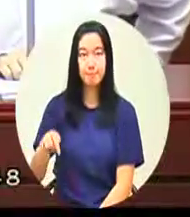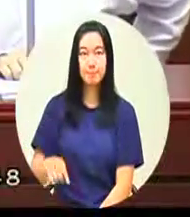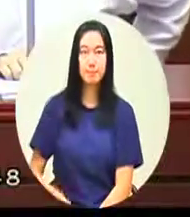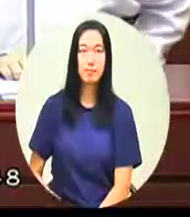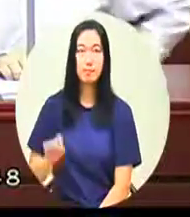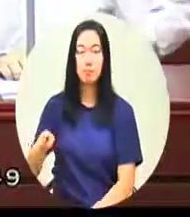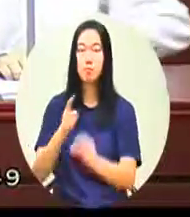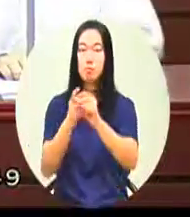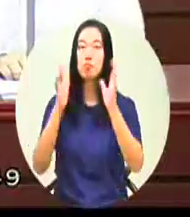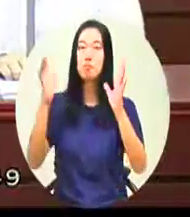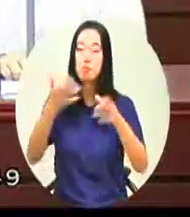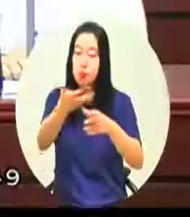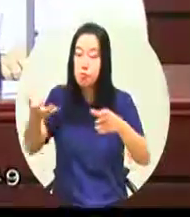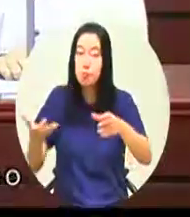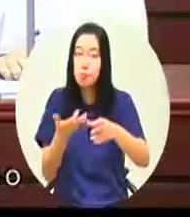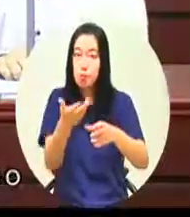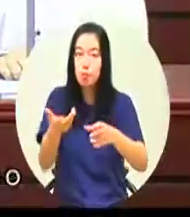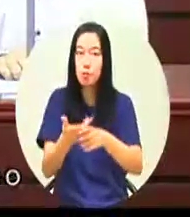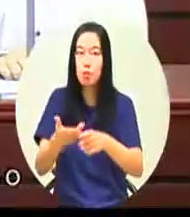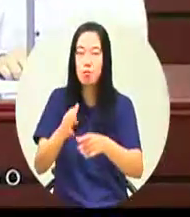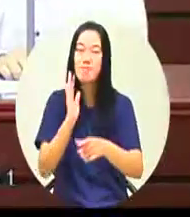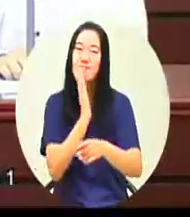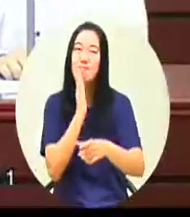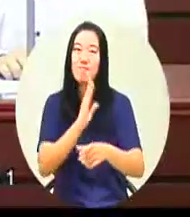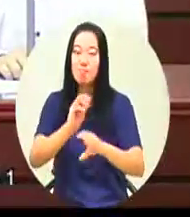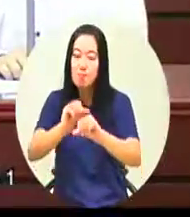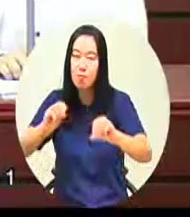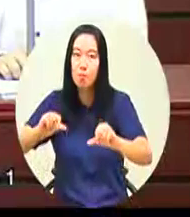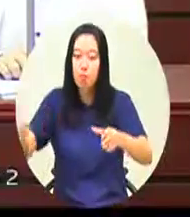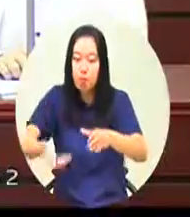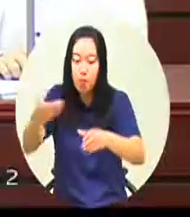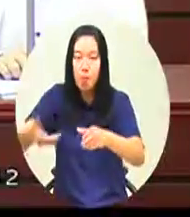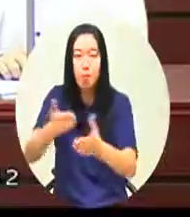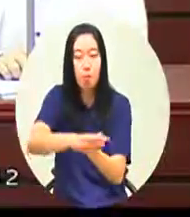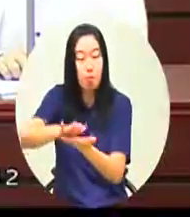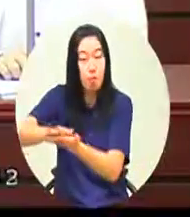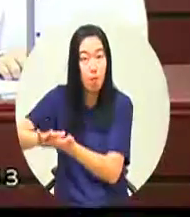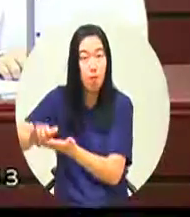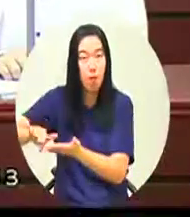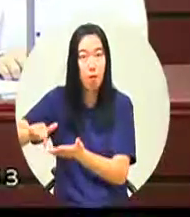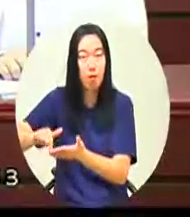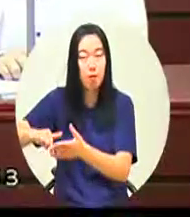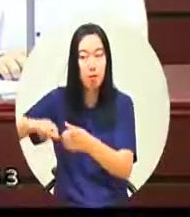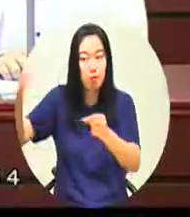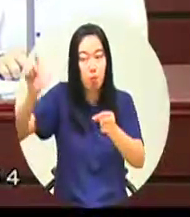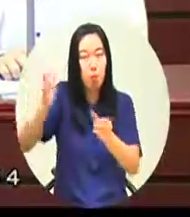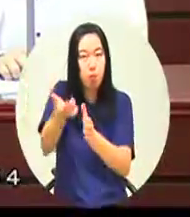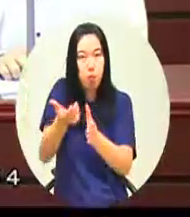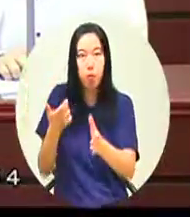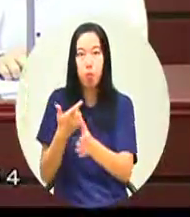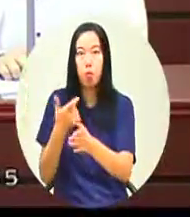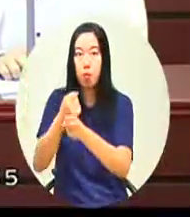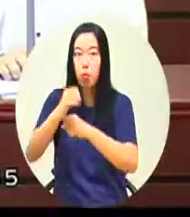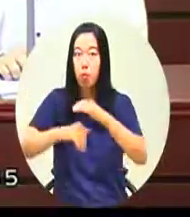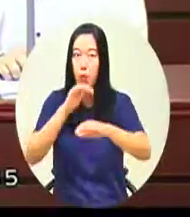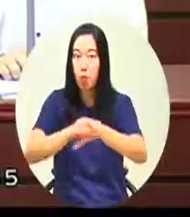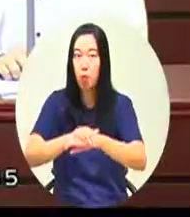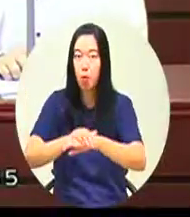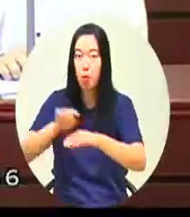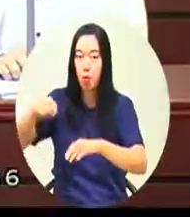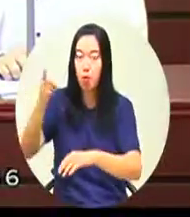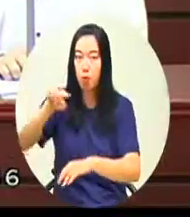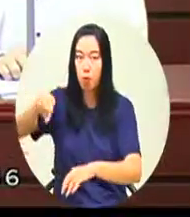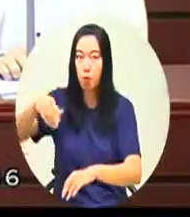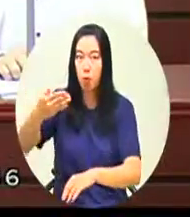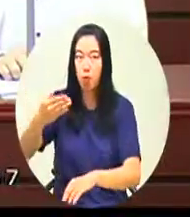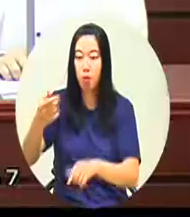个中正湖排水的清淤哈。其实我们今年度已经在汛期前完成了1900多公尺的这个清淤检